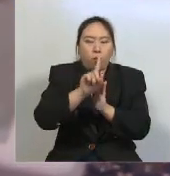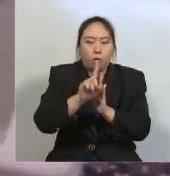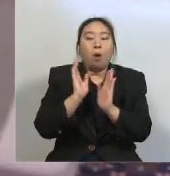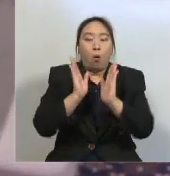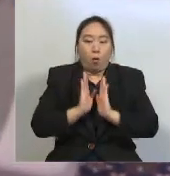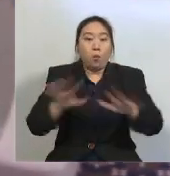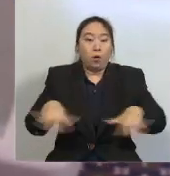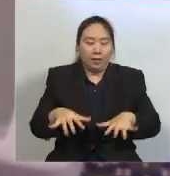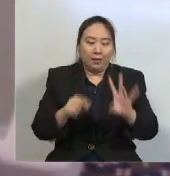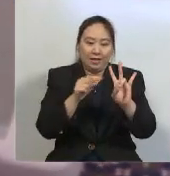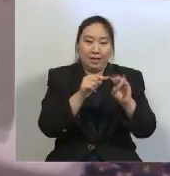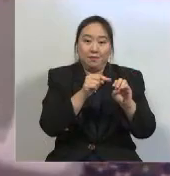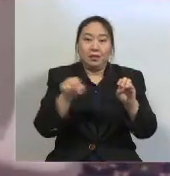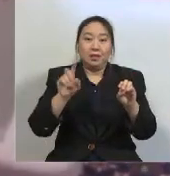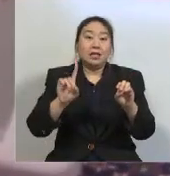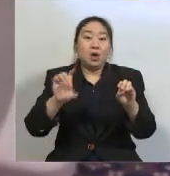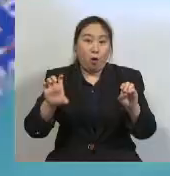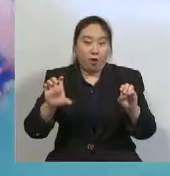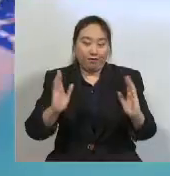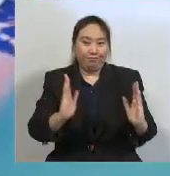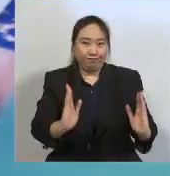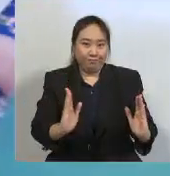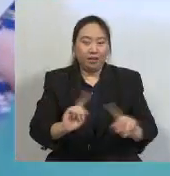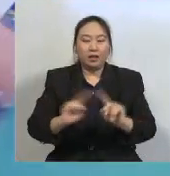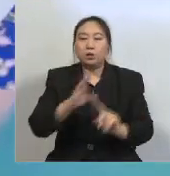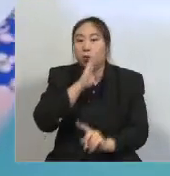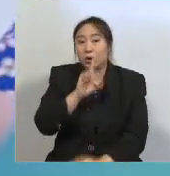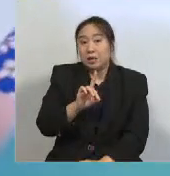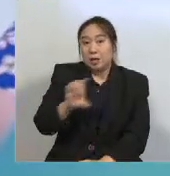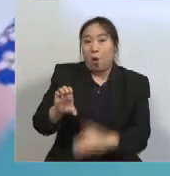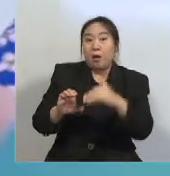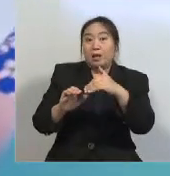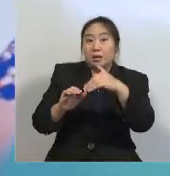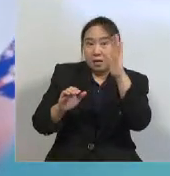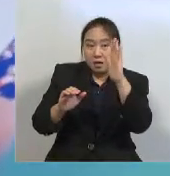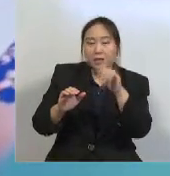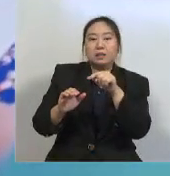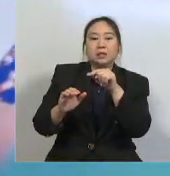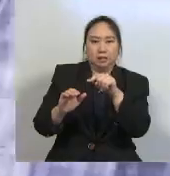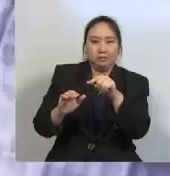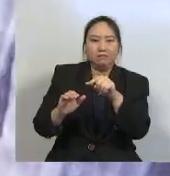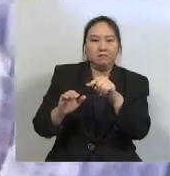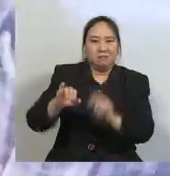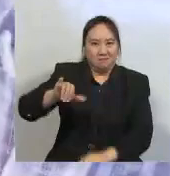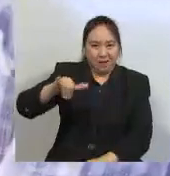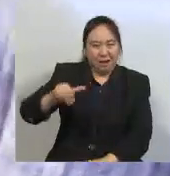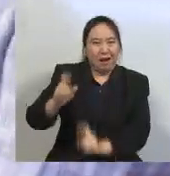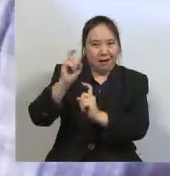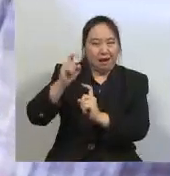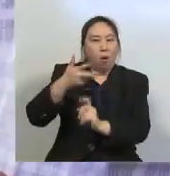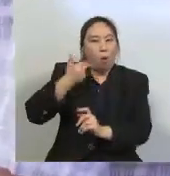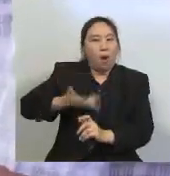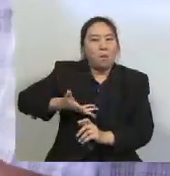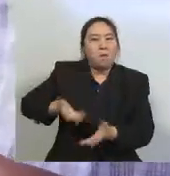าณ 70-100 มิลลิกรัมต่อเดซิลิตรแต่หากสูงกว่า100มิลลิกรัมต่อเดซิลิตรถือว่าเสี่ยงต่อการเป็นเบาหว